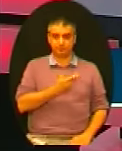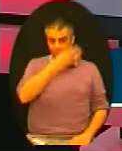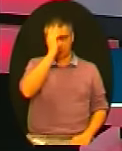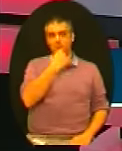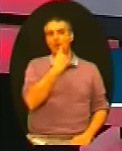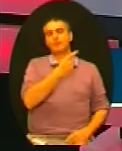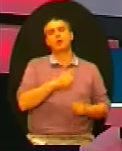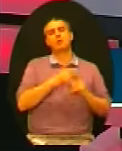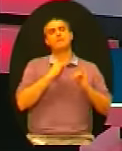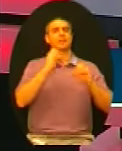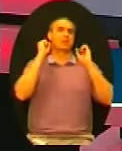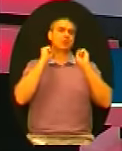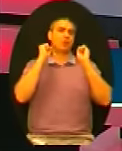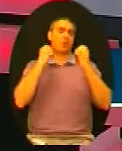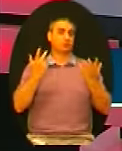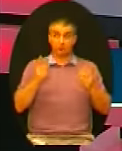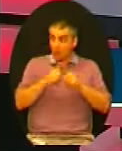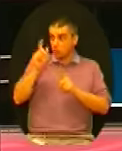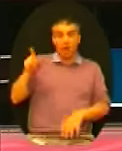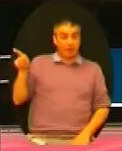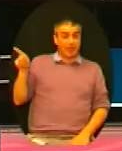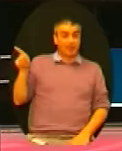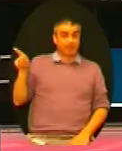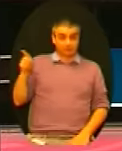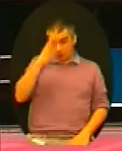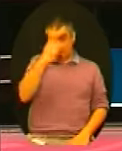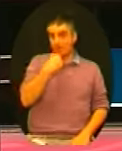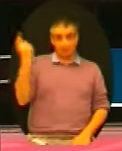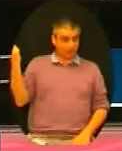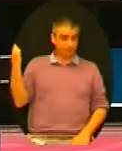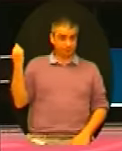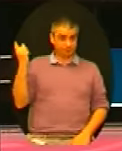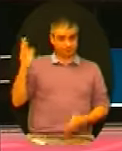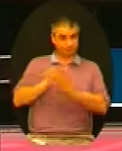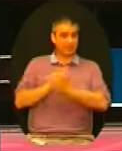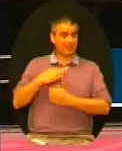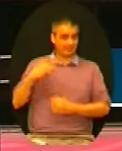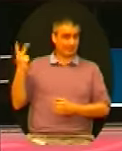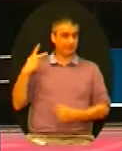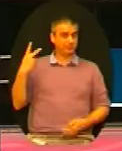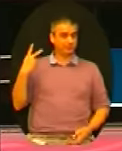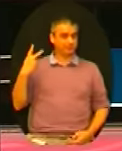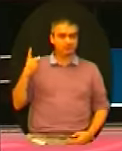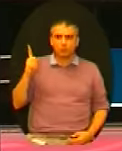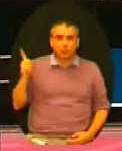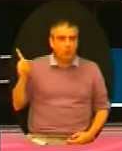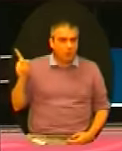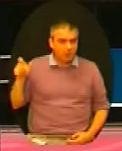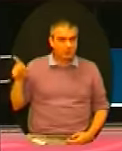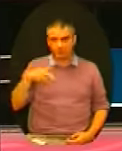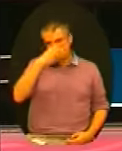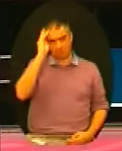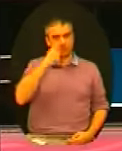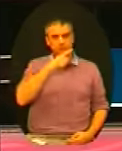שאולמרט הגדיר אותה כמתנת יום הולדת. אותו אדם שאולמרט הגדיר אותו כחבר שלו, הוא אותו אדם